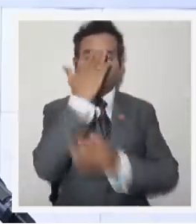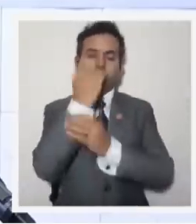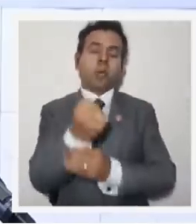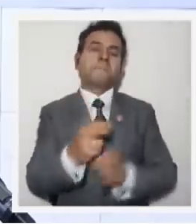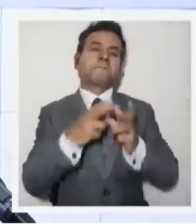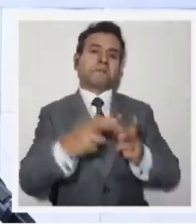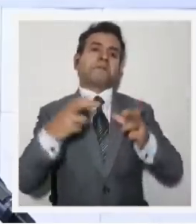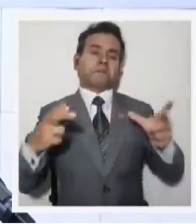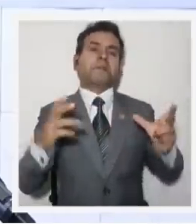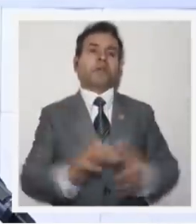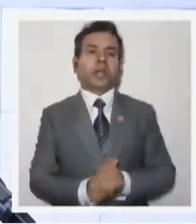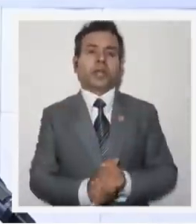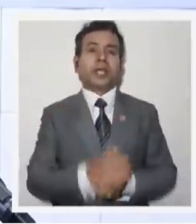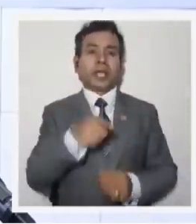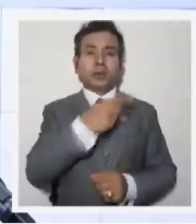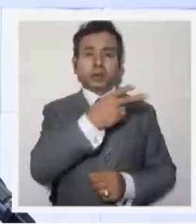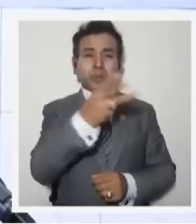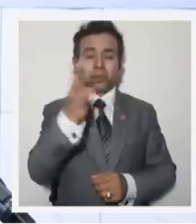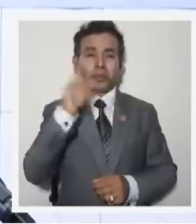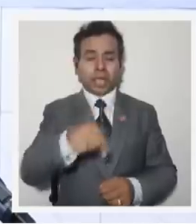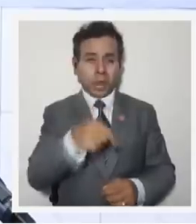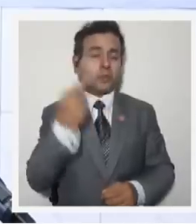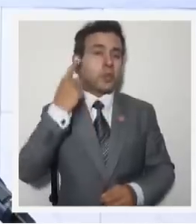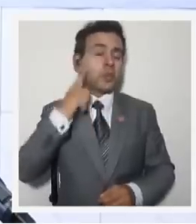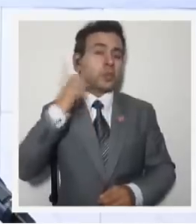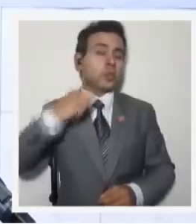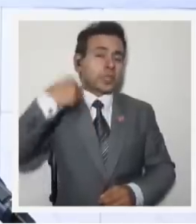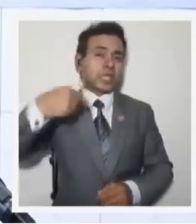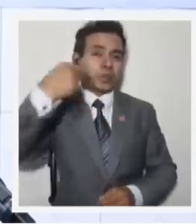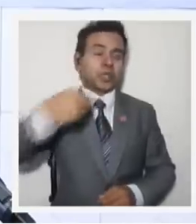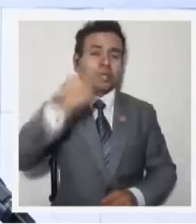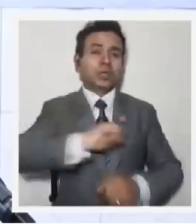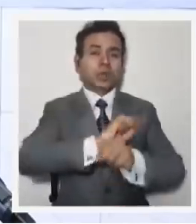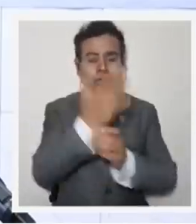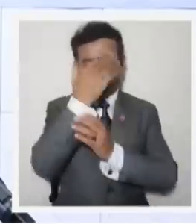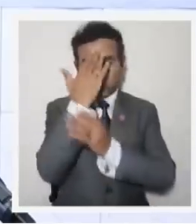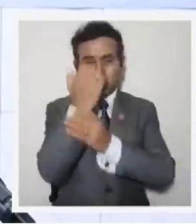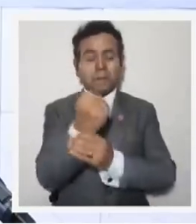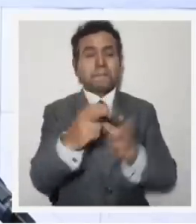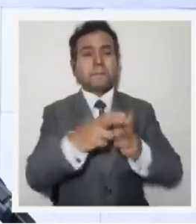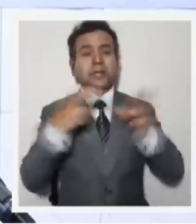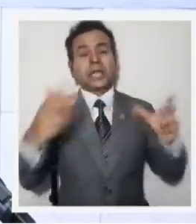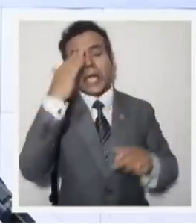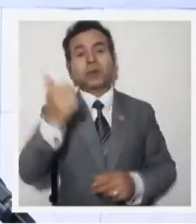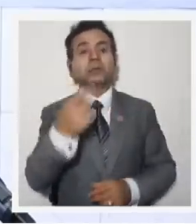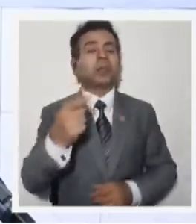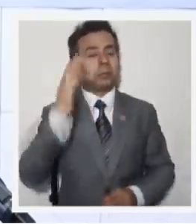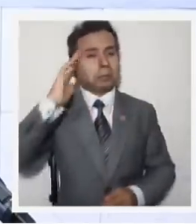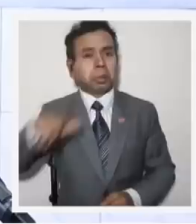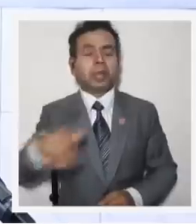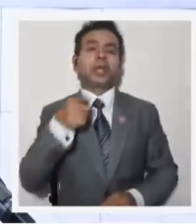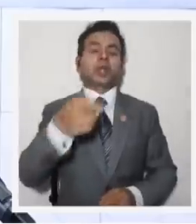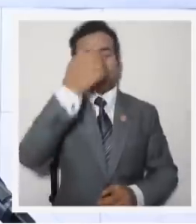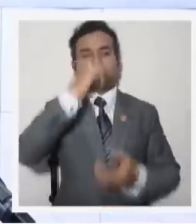অসচেতনতা, আমাদের স্বাস্থ্যবিধি না মানাতেই আমরা ঝুঁকির দিকে পড়ছি। কাজেই আমরা চাই আমরা সবাই